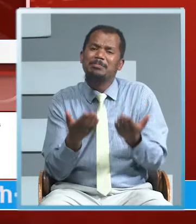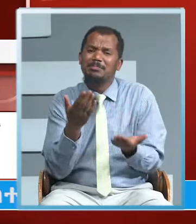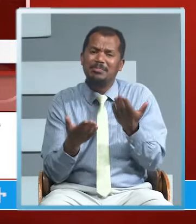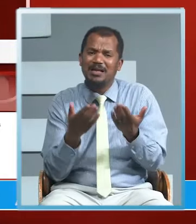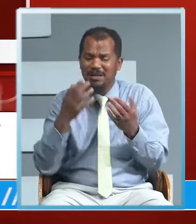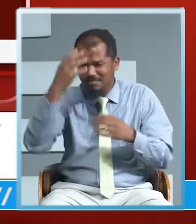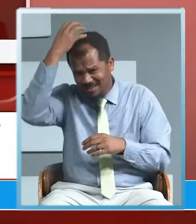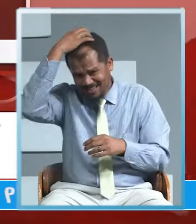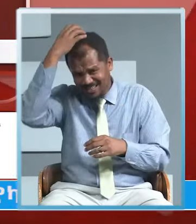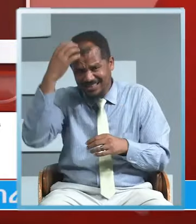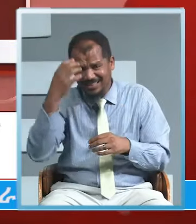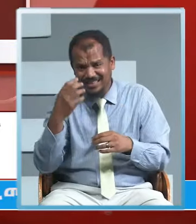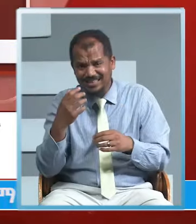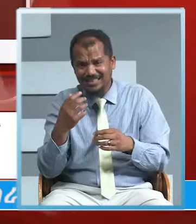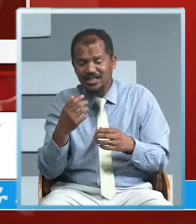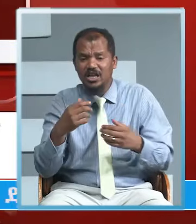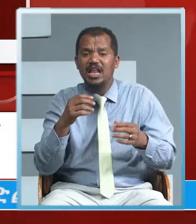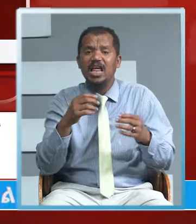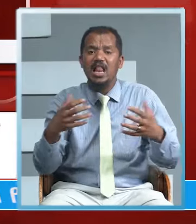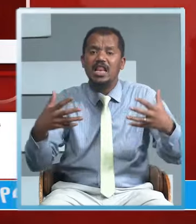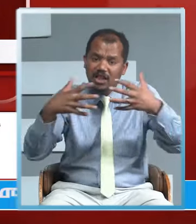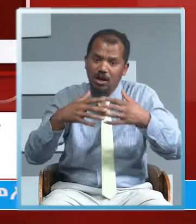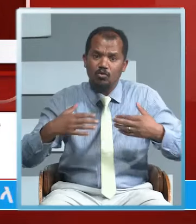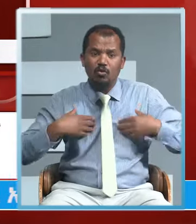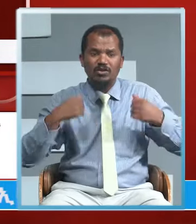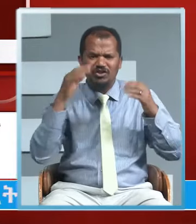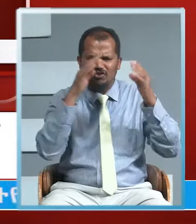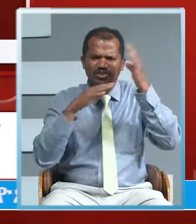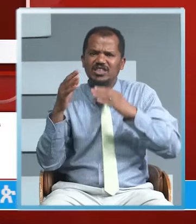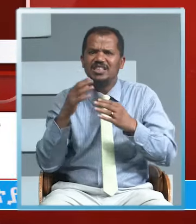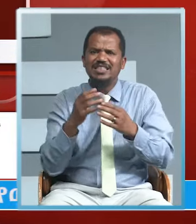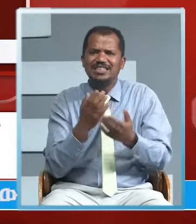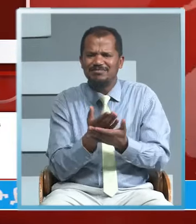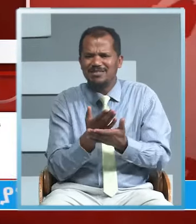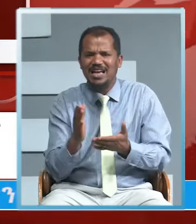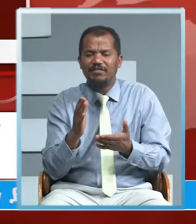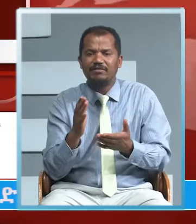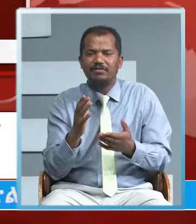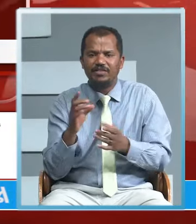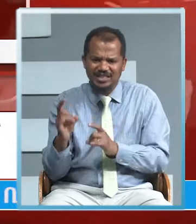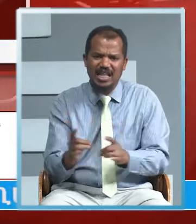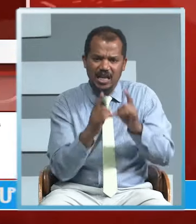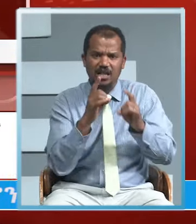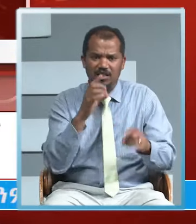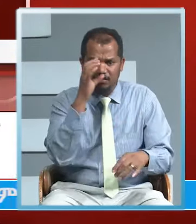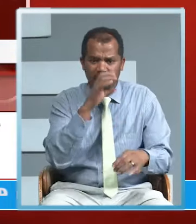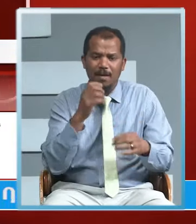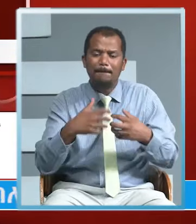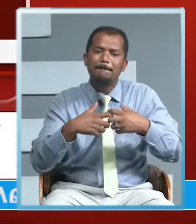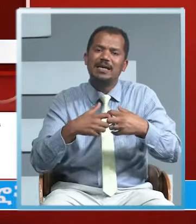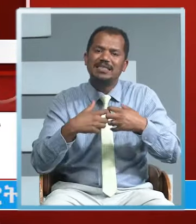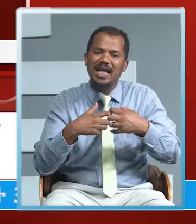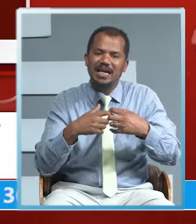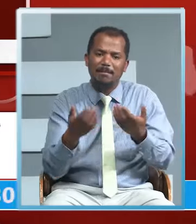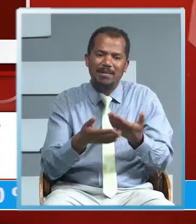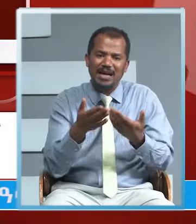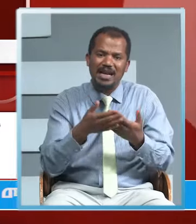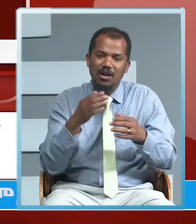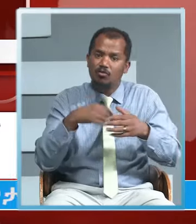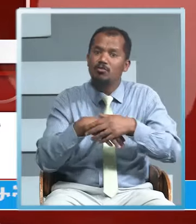ምናልባት እንደ መንግስት ለተደራጁት ወጣቶች ችግርን የሚቀርፍ የአሰራር ስርዓት ተዘይዶ በተለይ ከመሳሪያዎች አኳያ